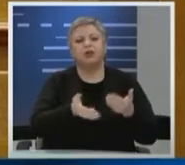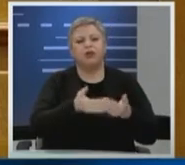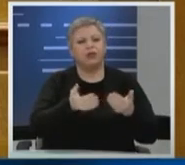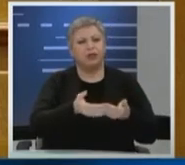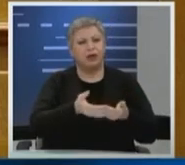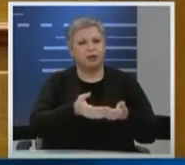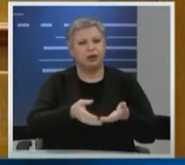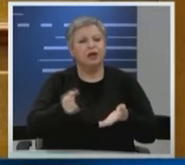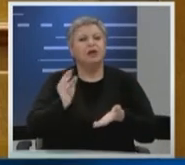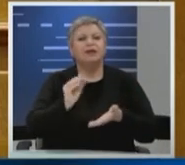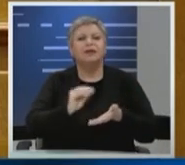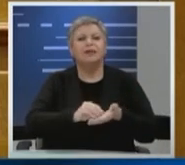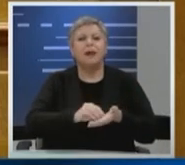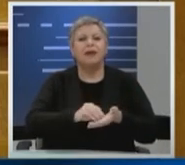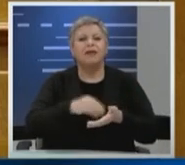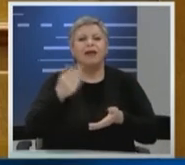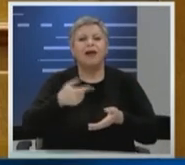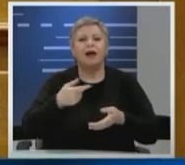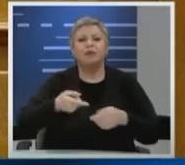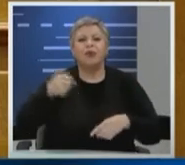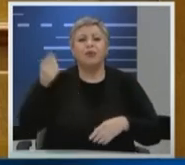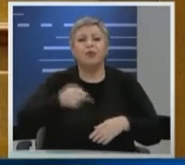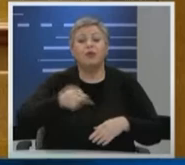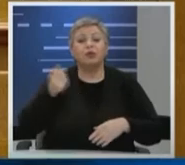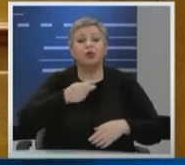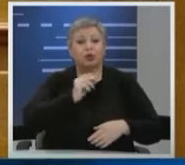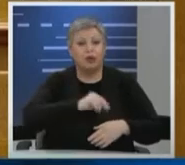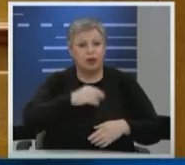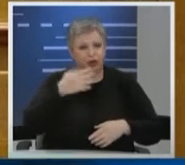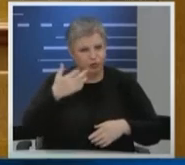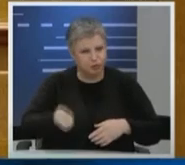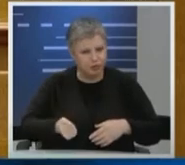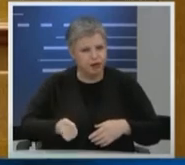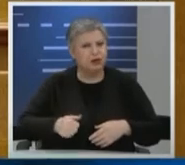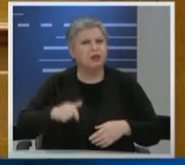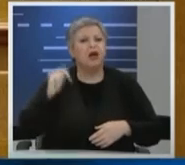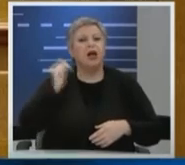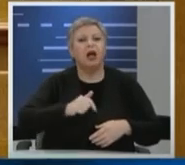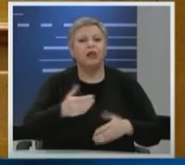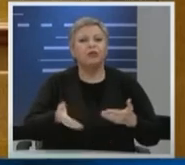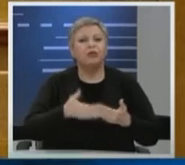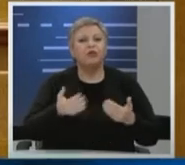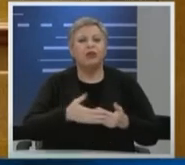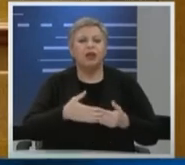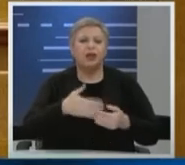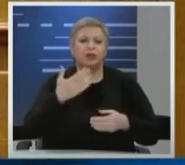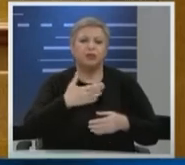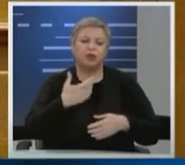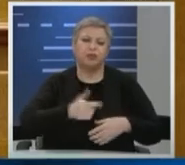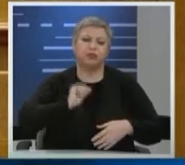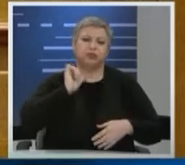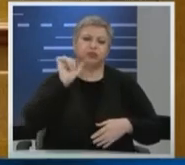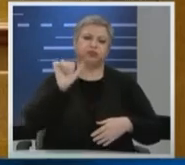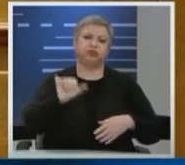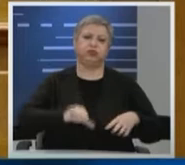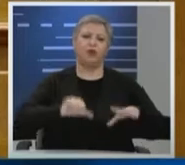διανεμόμενων κερδών. Για ποιον το μειώνεται? Για το λαό, τους εργαζόμενους, τους άνεργους, τους συνταξιούχους, ή για τις οικονομικές ελίτ? Είναι για τις